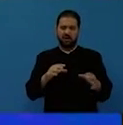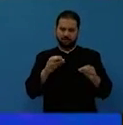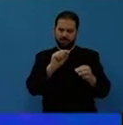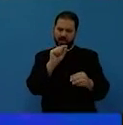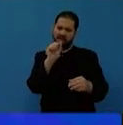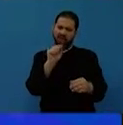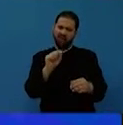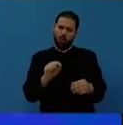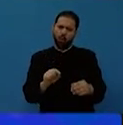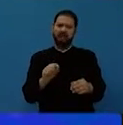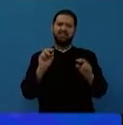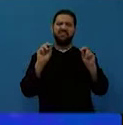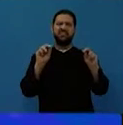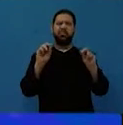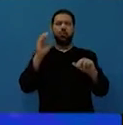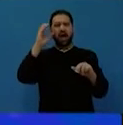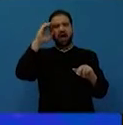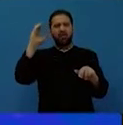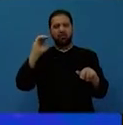evaluează învățătura creștină